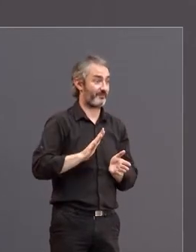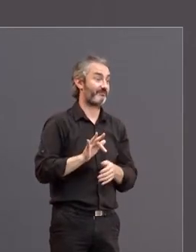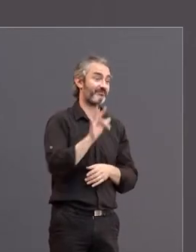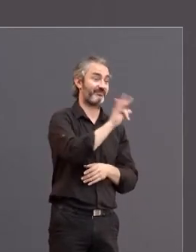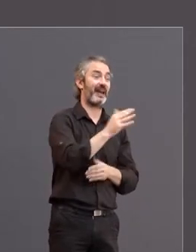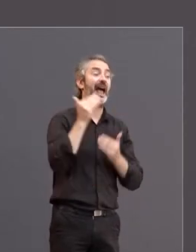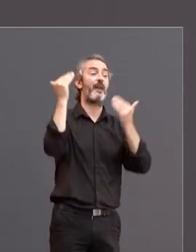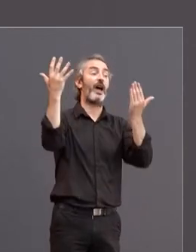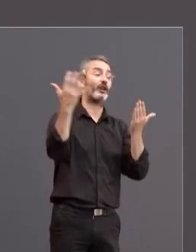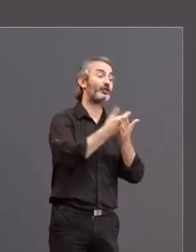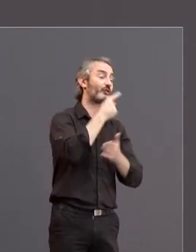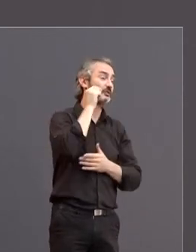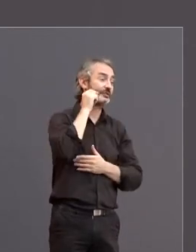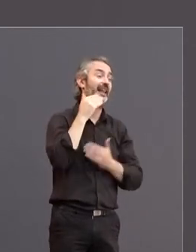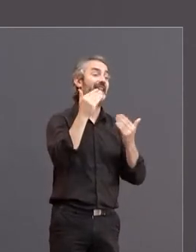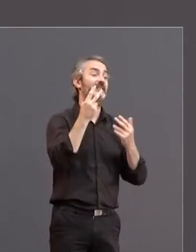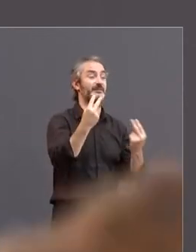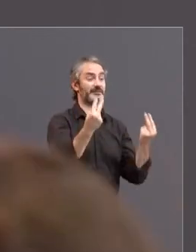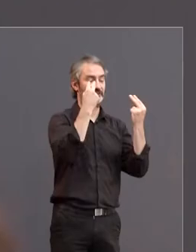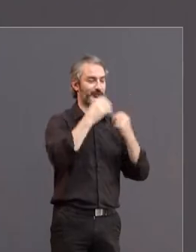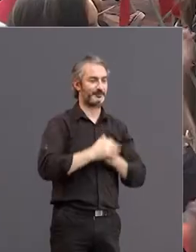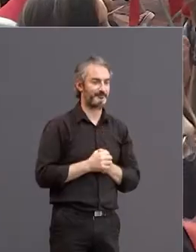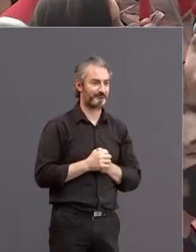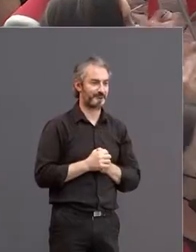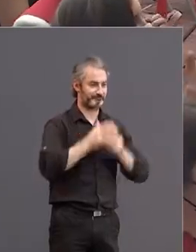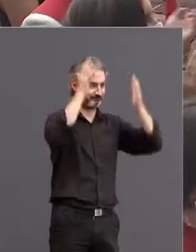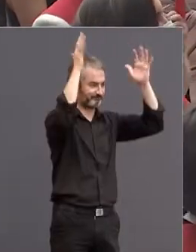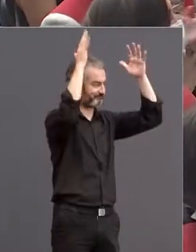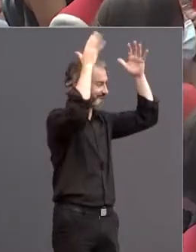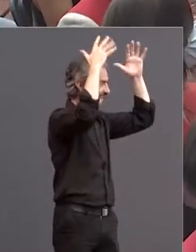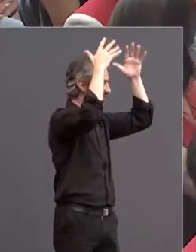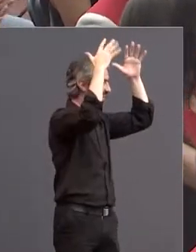tots i a totes i moltes gràcies per la vostra atenció.